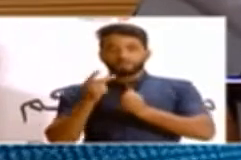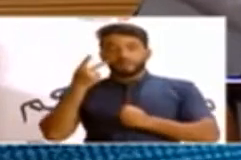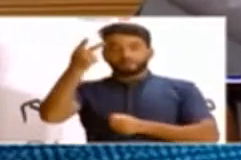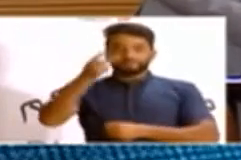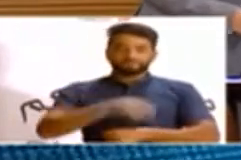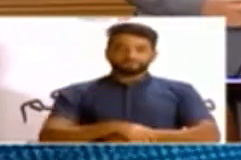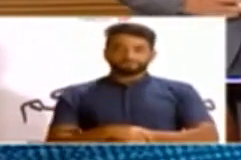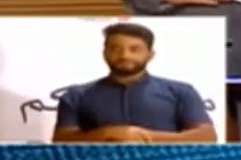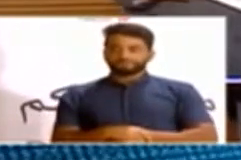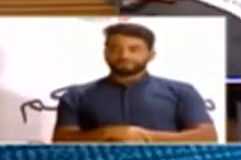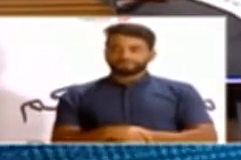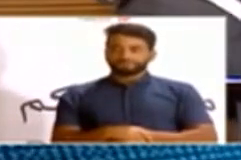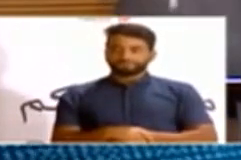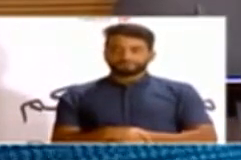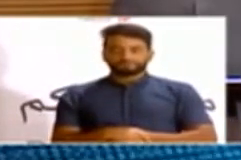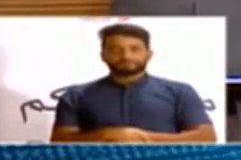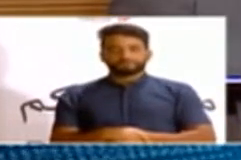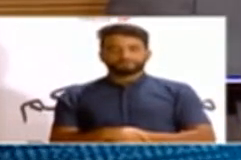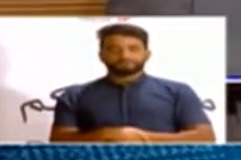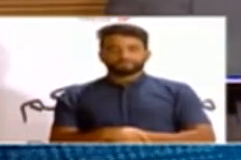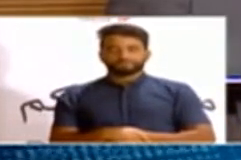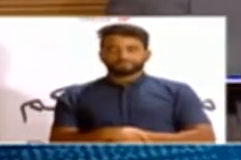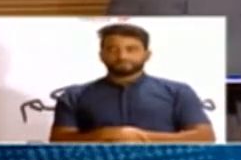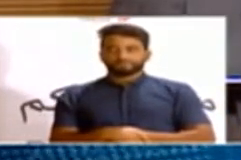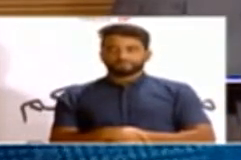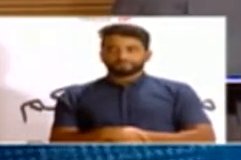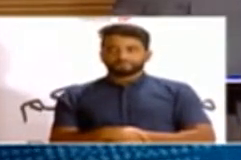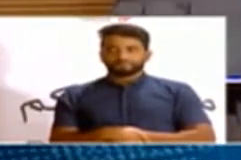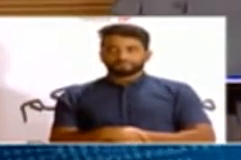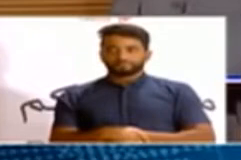الحالتين المذكورتين بالدستور هو أمر لا دستوري.